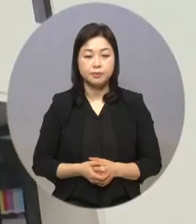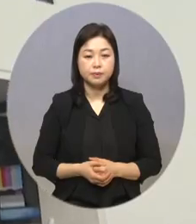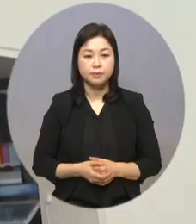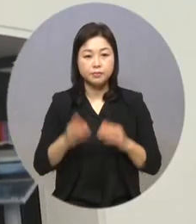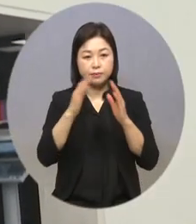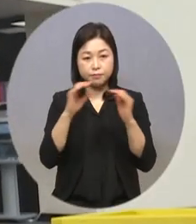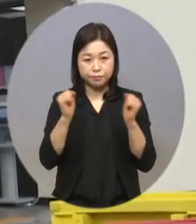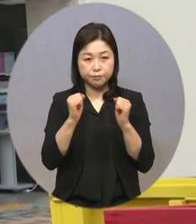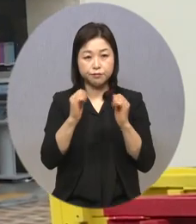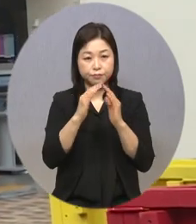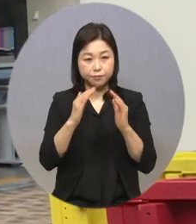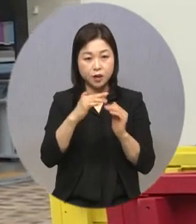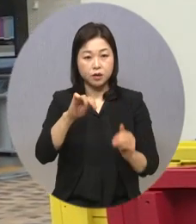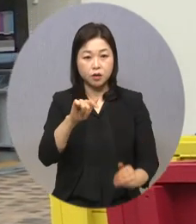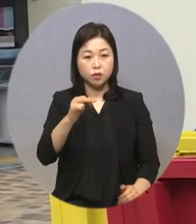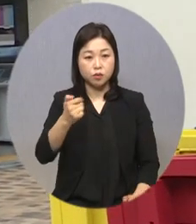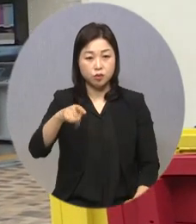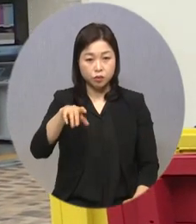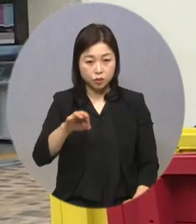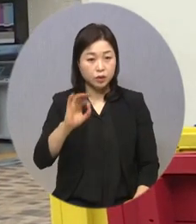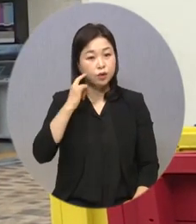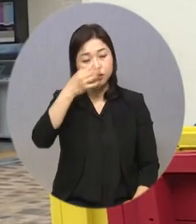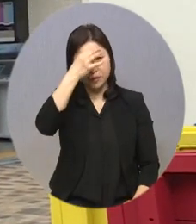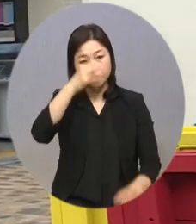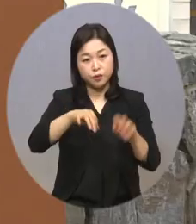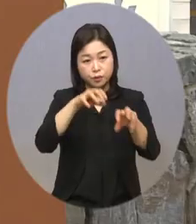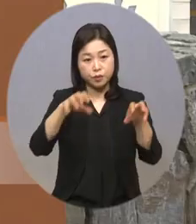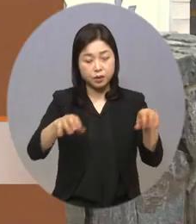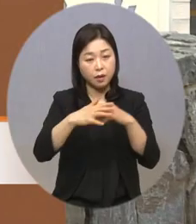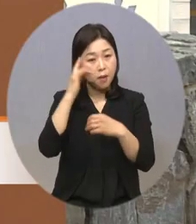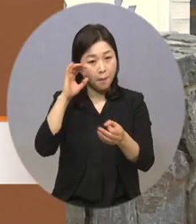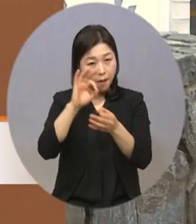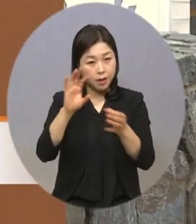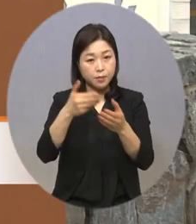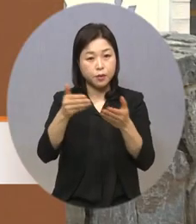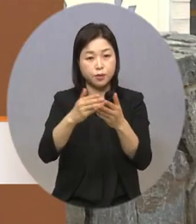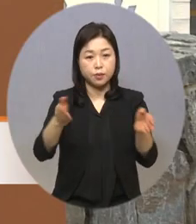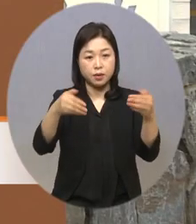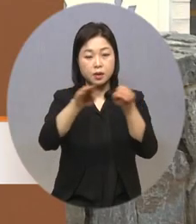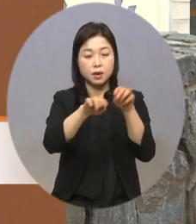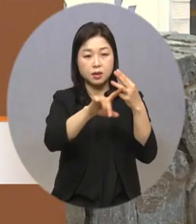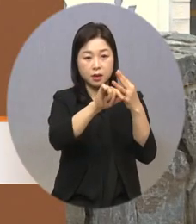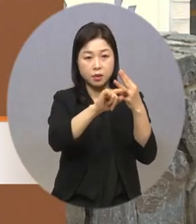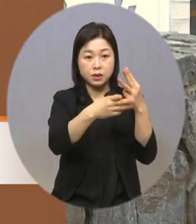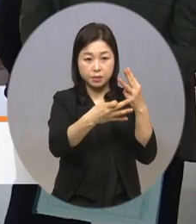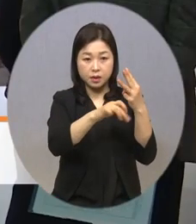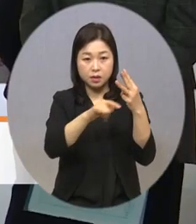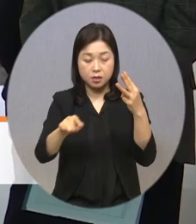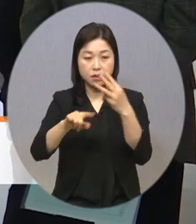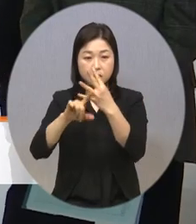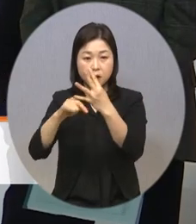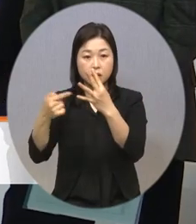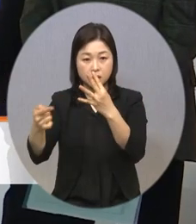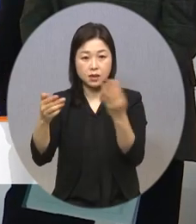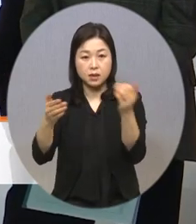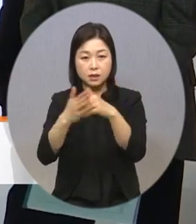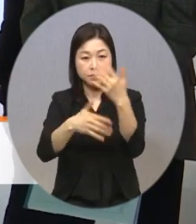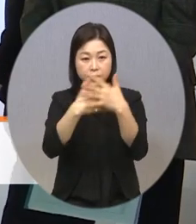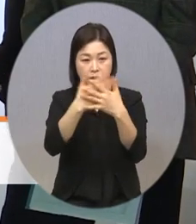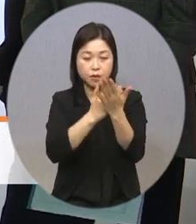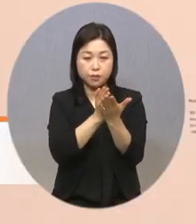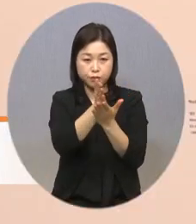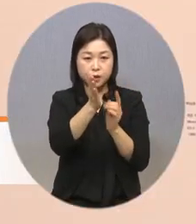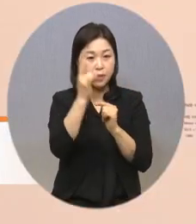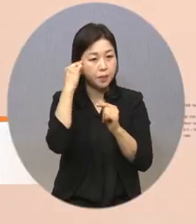전북 전주시 선호송 예술촌에 있는 뜻밖의 미술관에서 3월 14일부터 4월 1일까지 미디어 아트 장르를